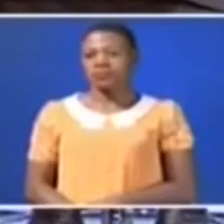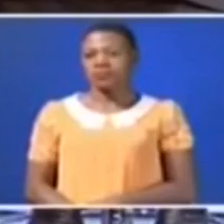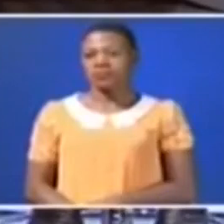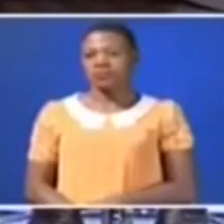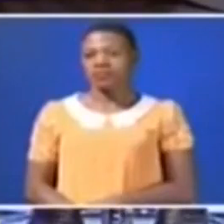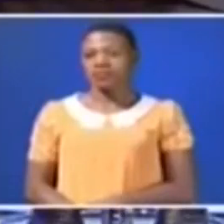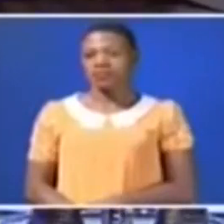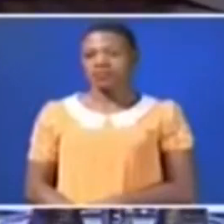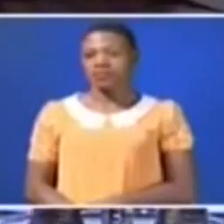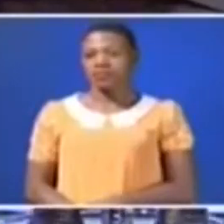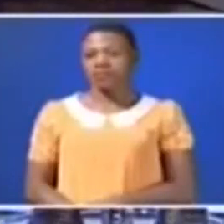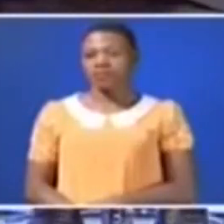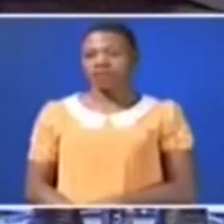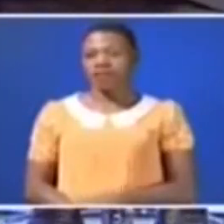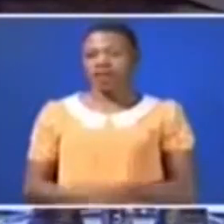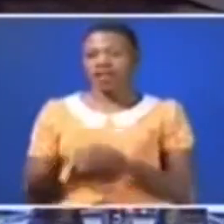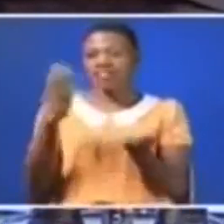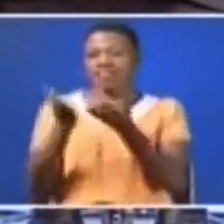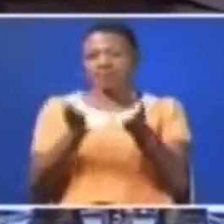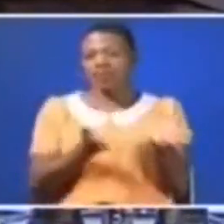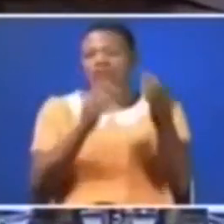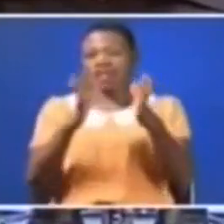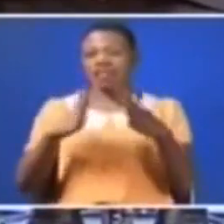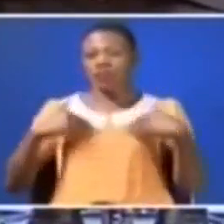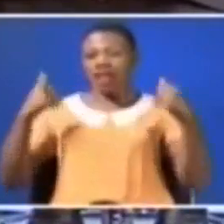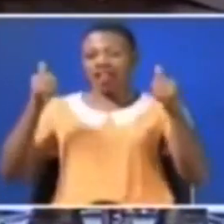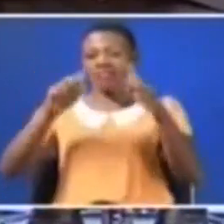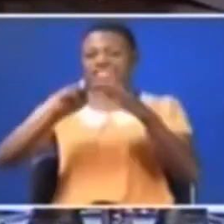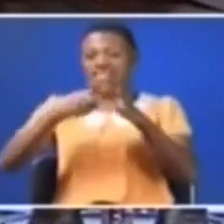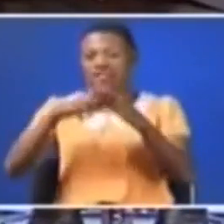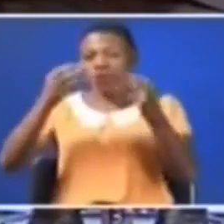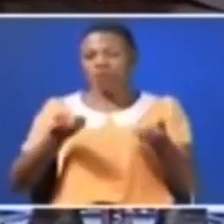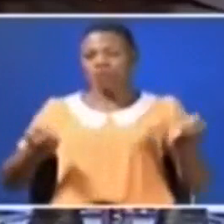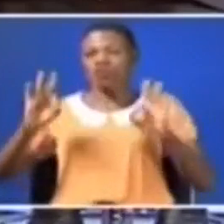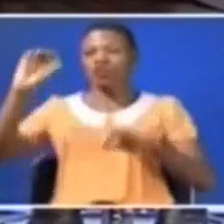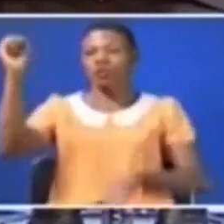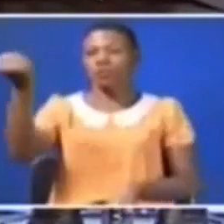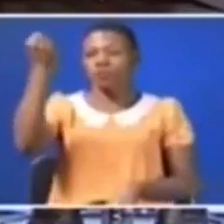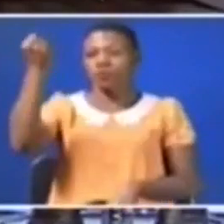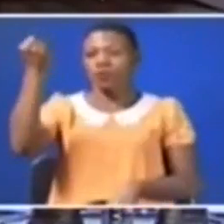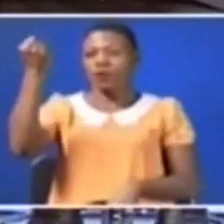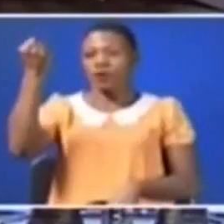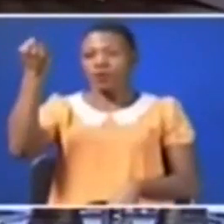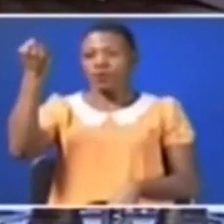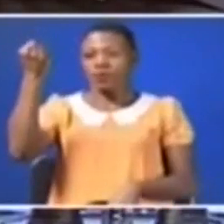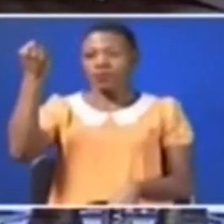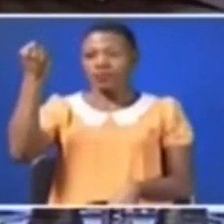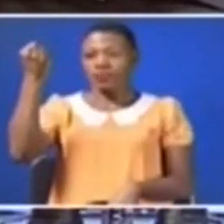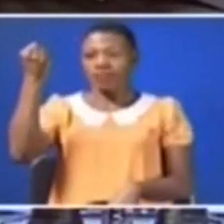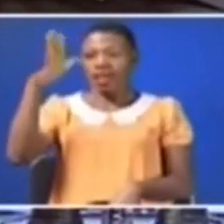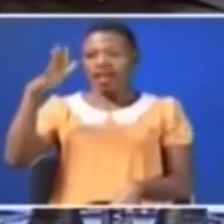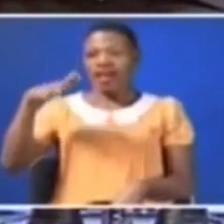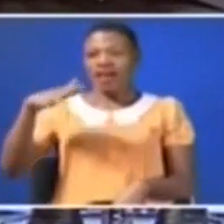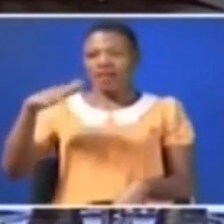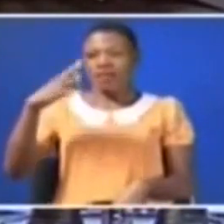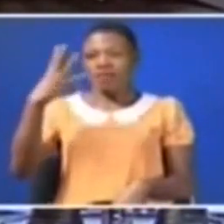Afya katika kaunti ya Kirinyaga wameanza rasmi mgomo wao licha ya amri ya mahakama iliyoharamisha mgomo wenyewe. Vyama